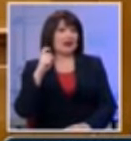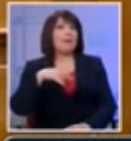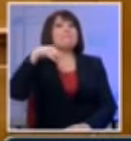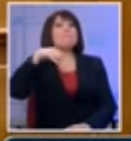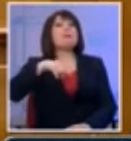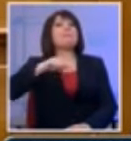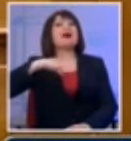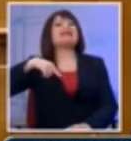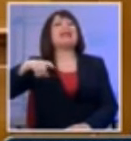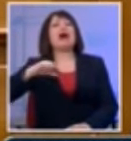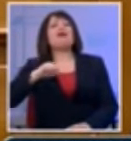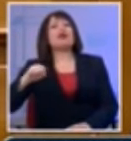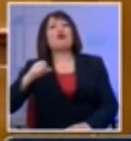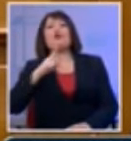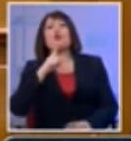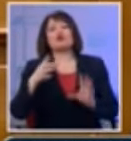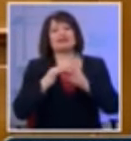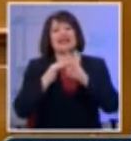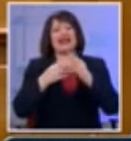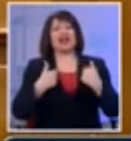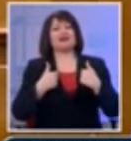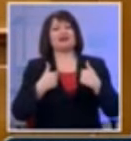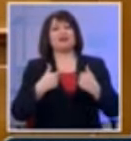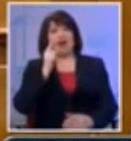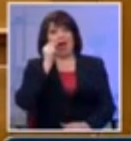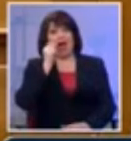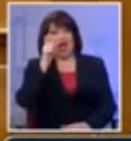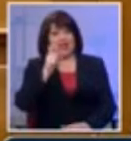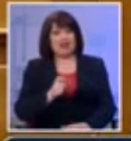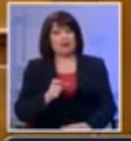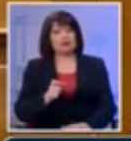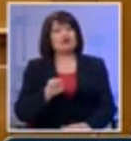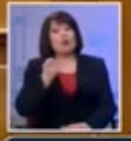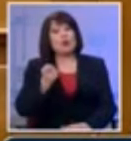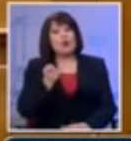Παπασταύρου. Είναι ένας άνθρωπος τον οποίον χρωστάμε